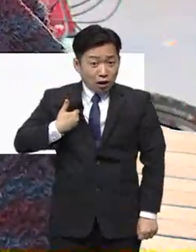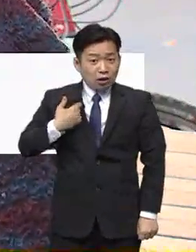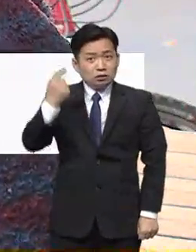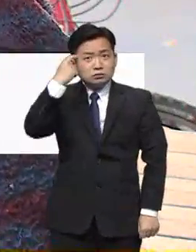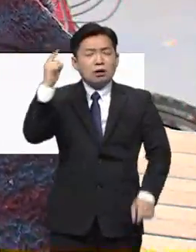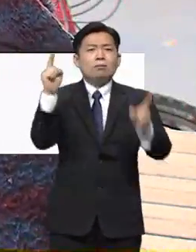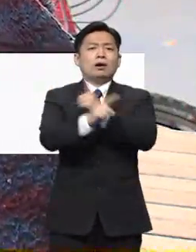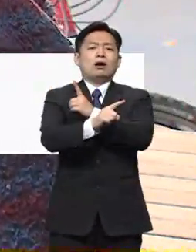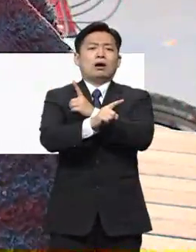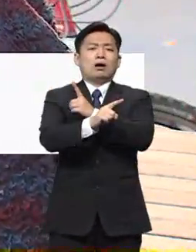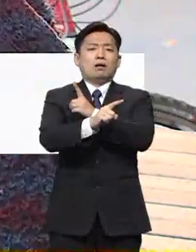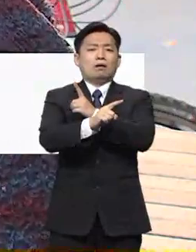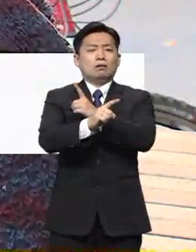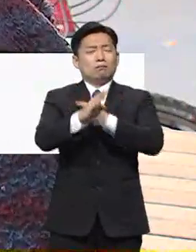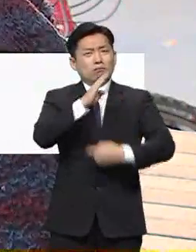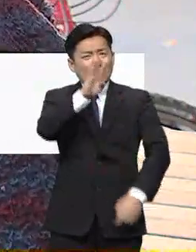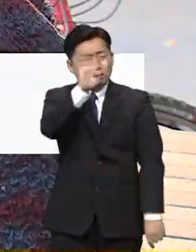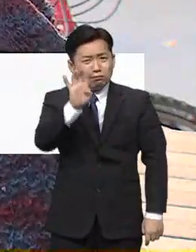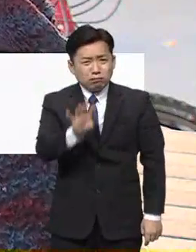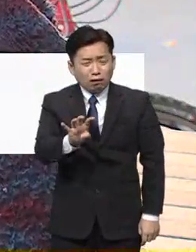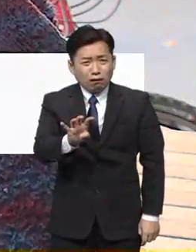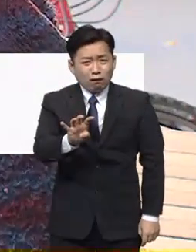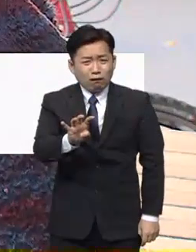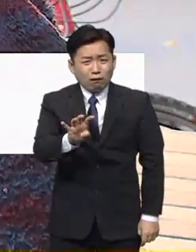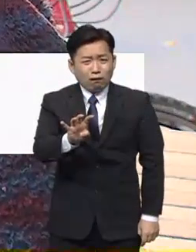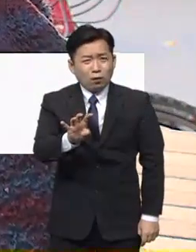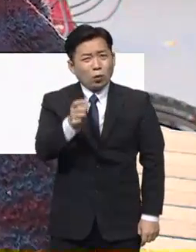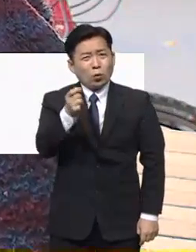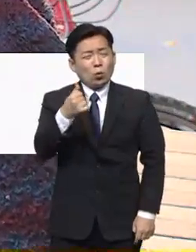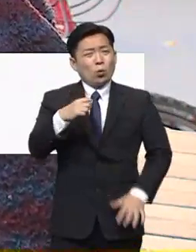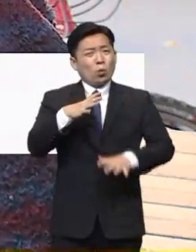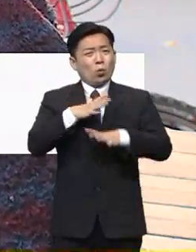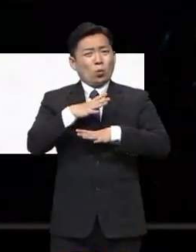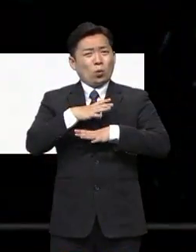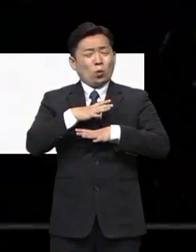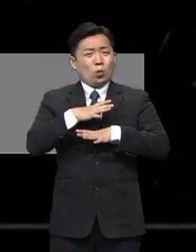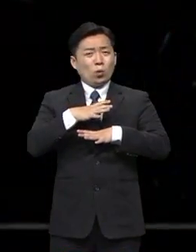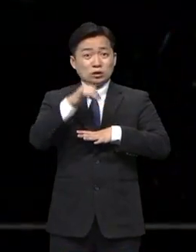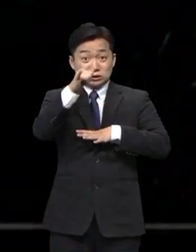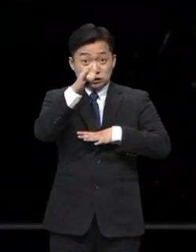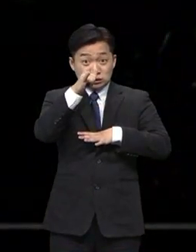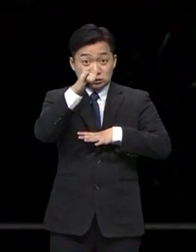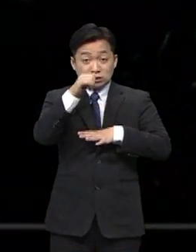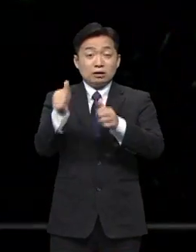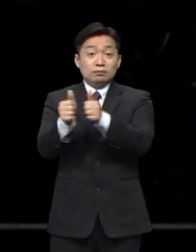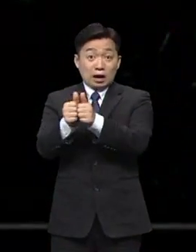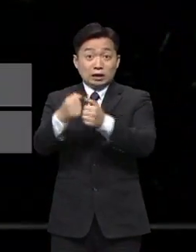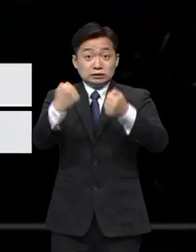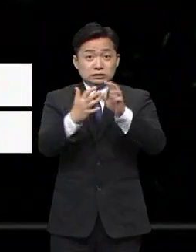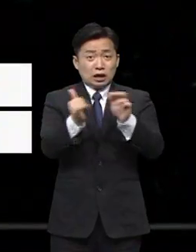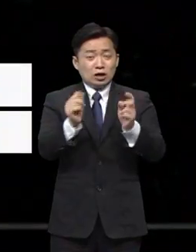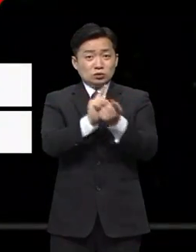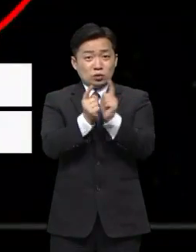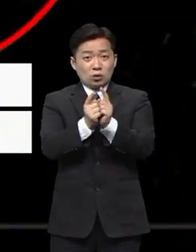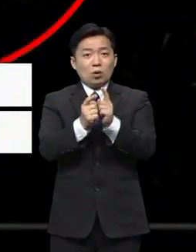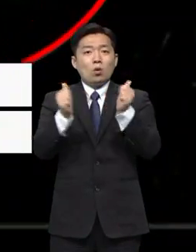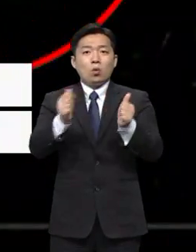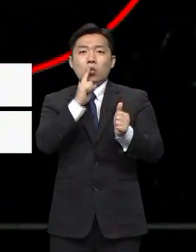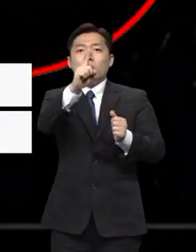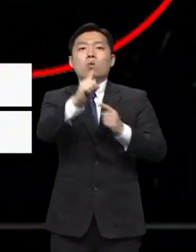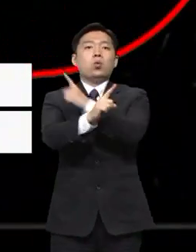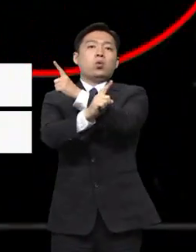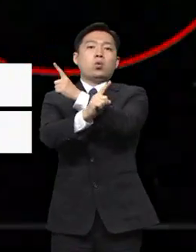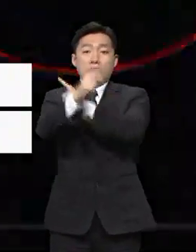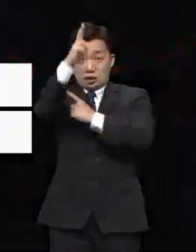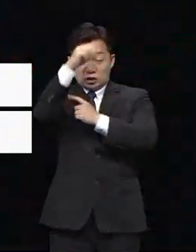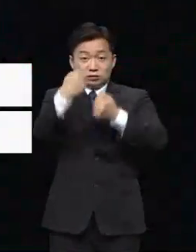생각이 바뀝니다. 그런가? 겁도 많이 났고요. 양 씨와 기사들이 서로 맞고소한 가운데